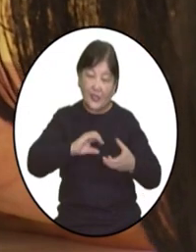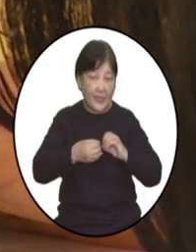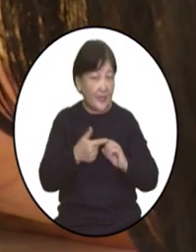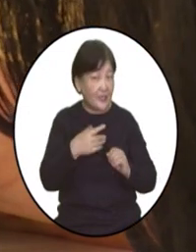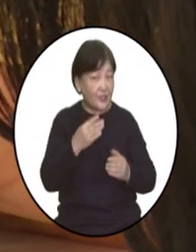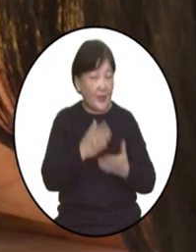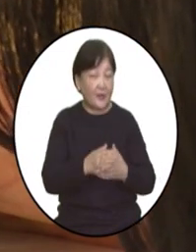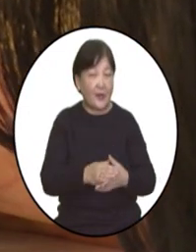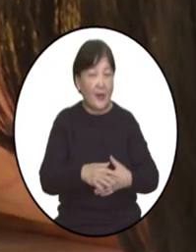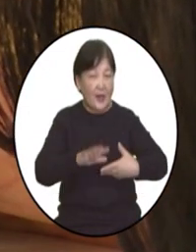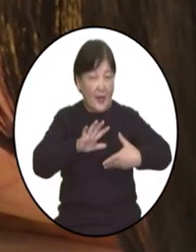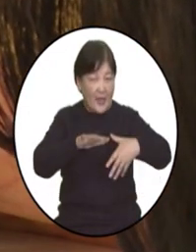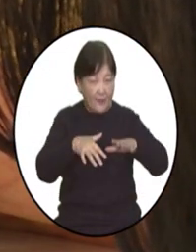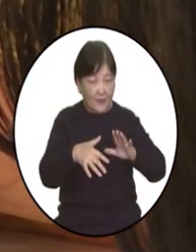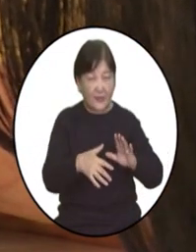За 15